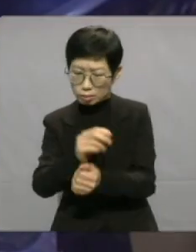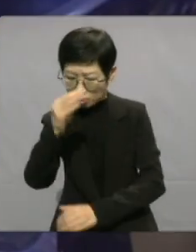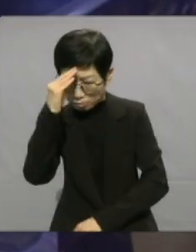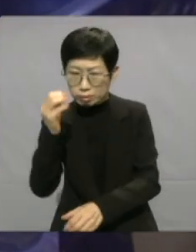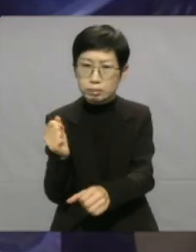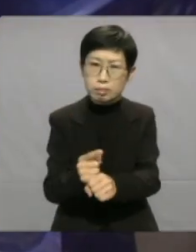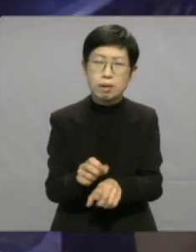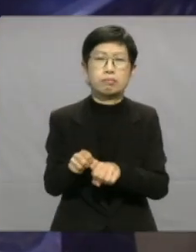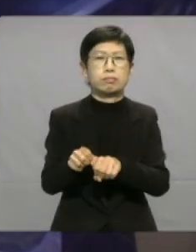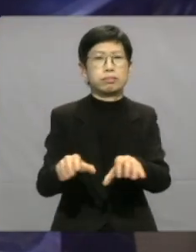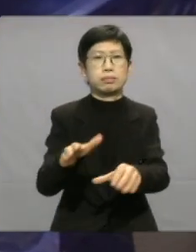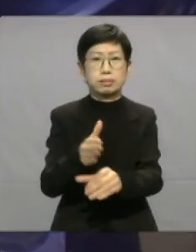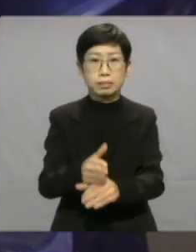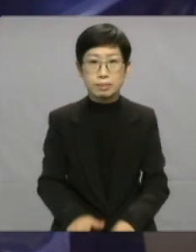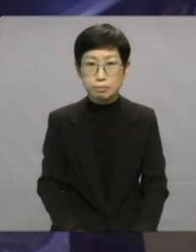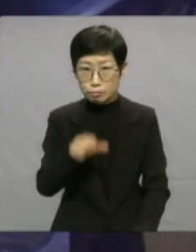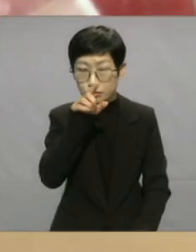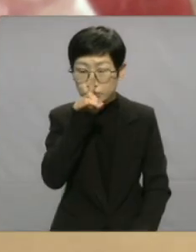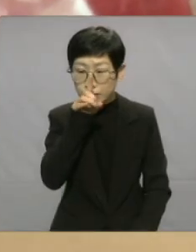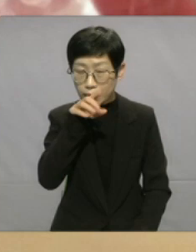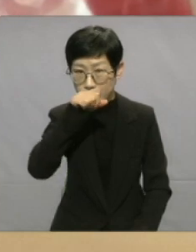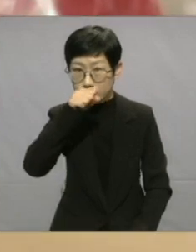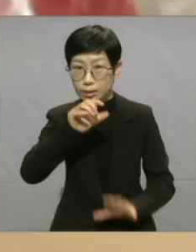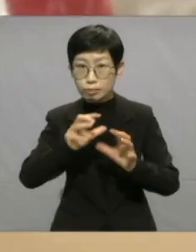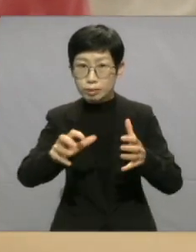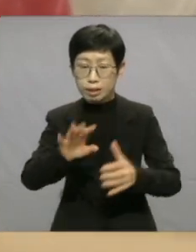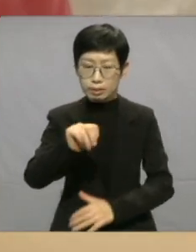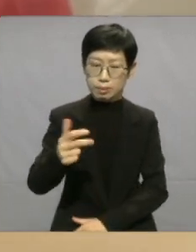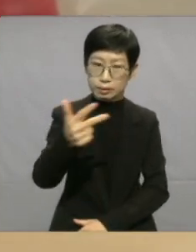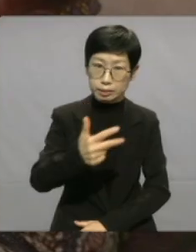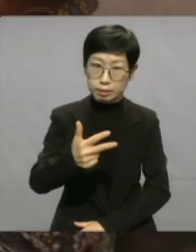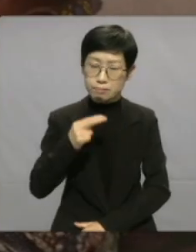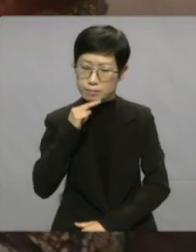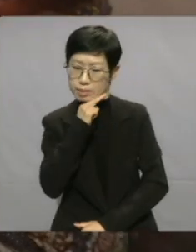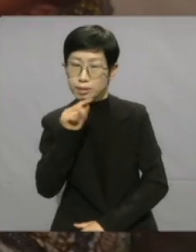상황. 중앙아프리카 국가에서 4만 7천 명 이상의 의심 사례 중